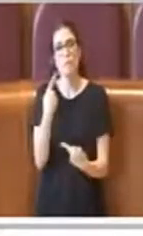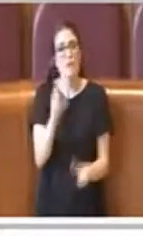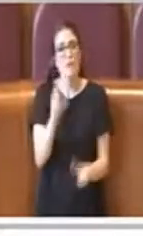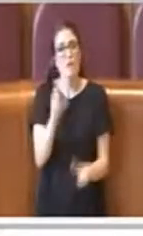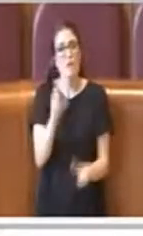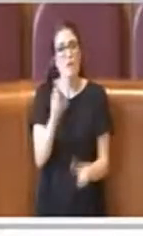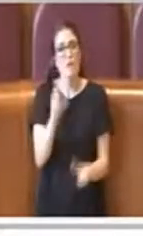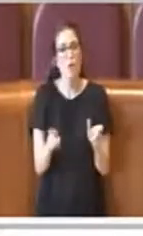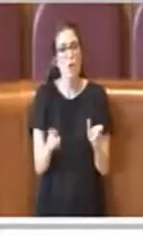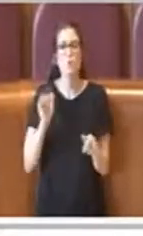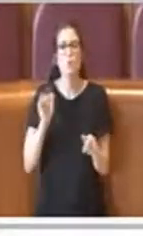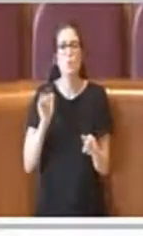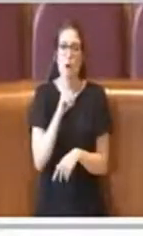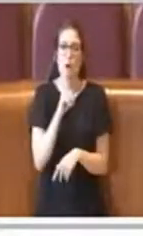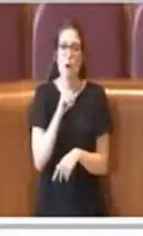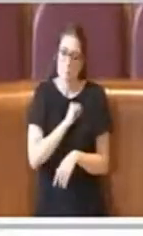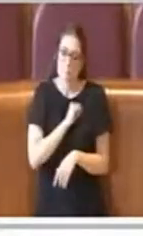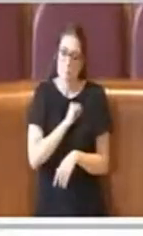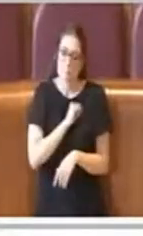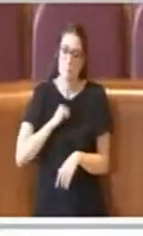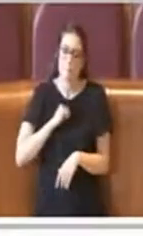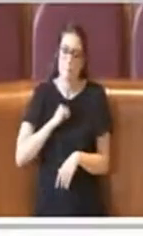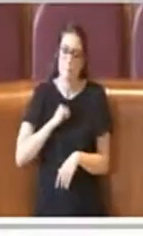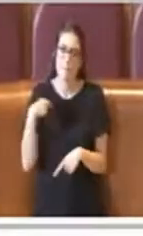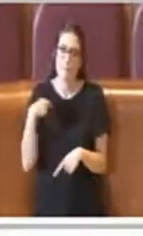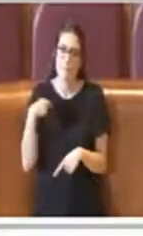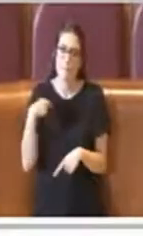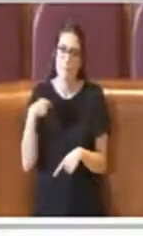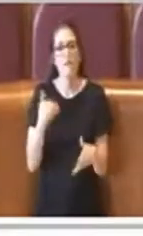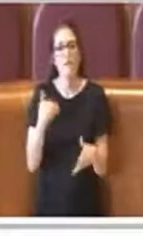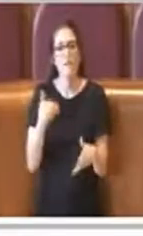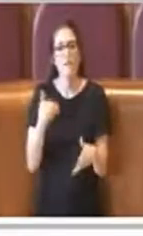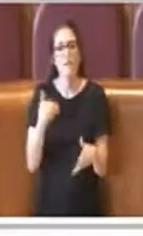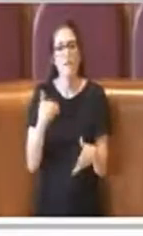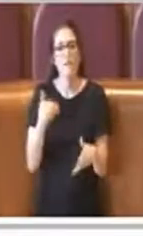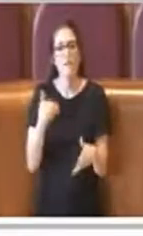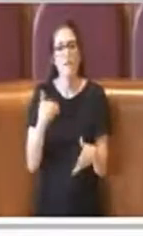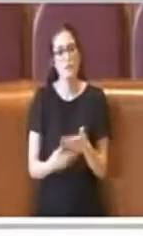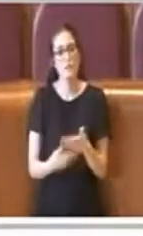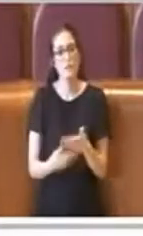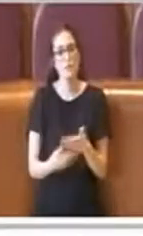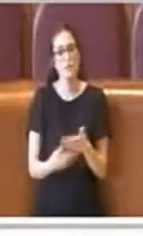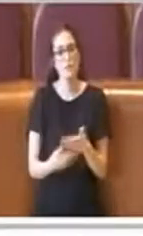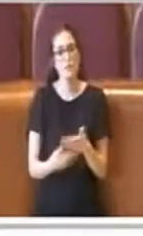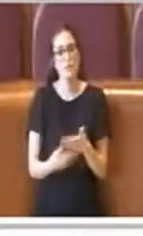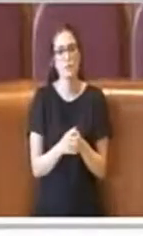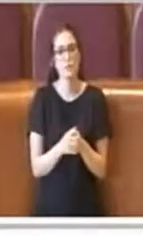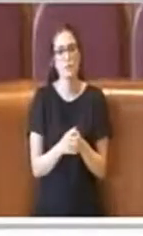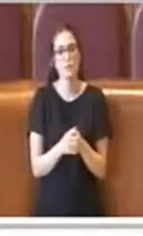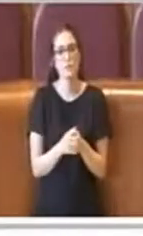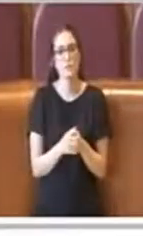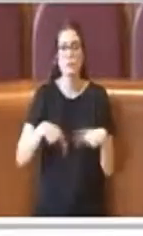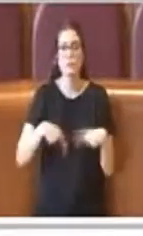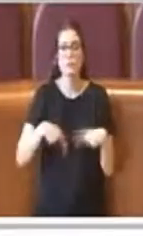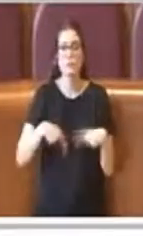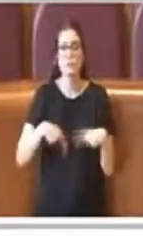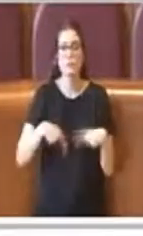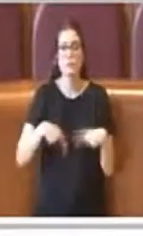giorno in silenzio continuano con dignità ad andare avanti. Noi